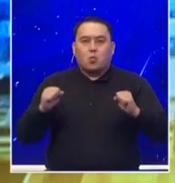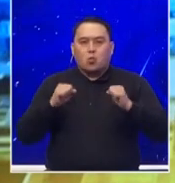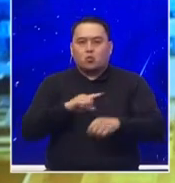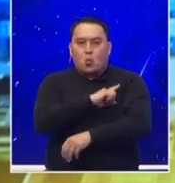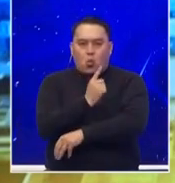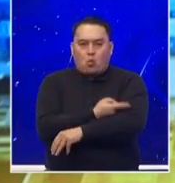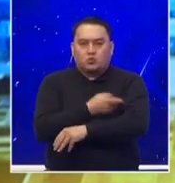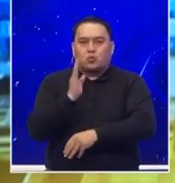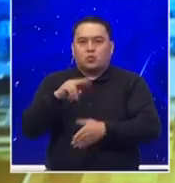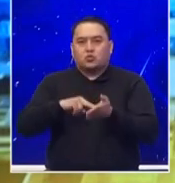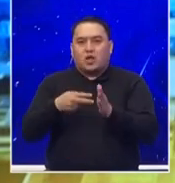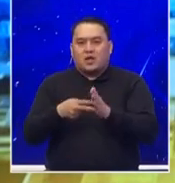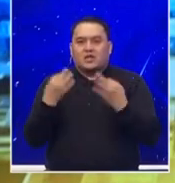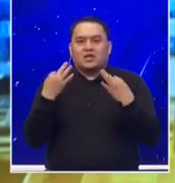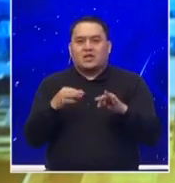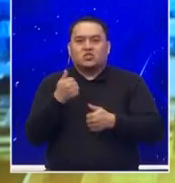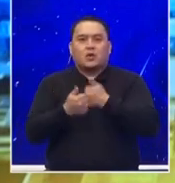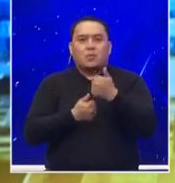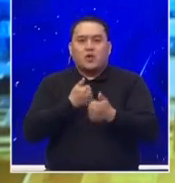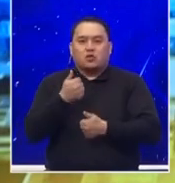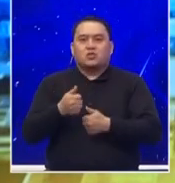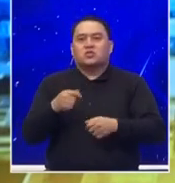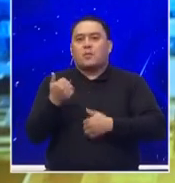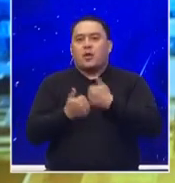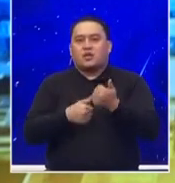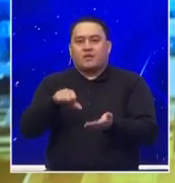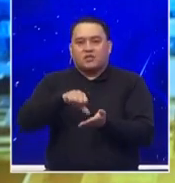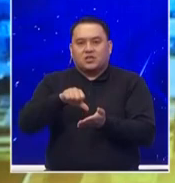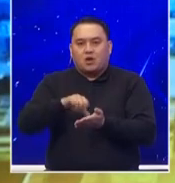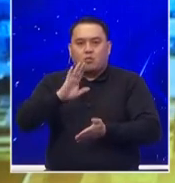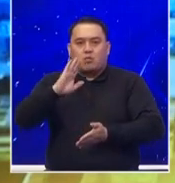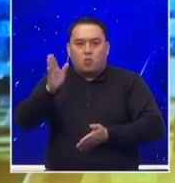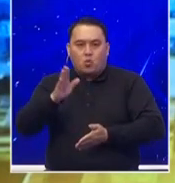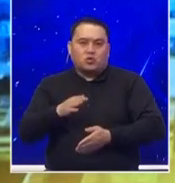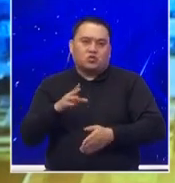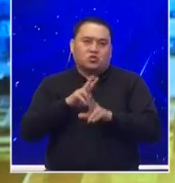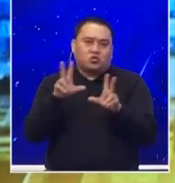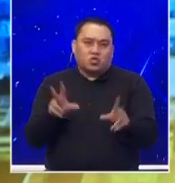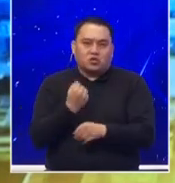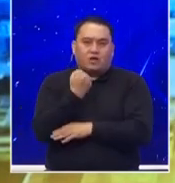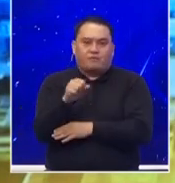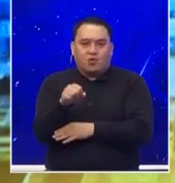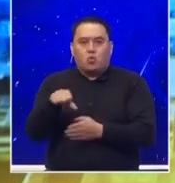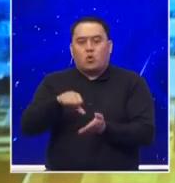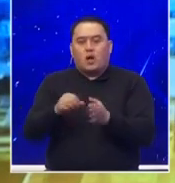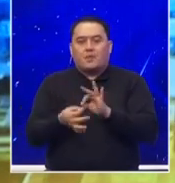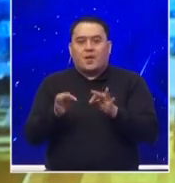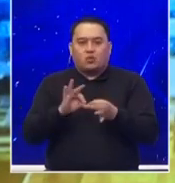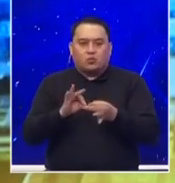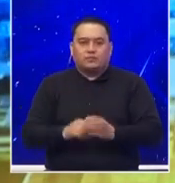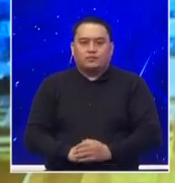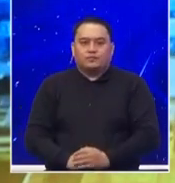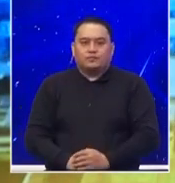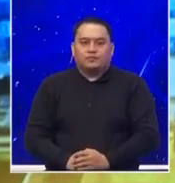как впереди запланирован целый ряд лицензионных чемпионатов. А это еще один шанс завоевать путевку на